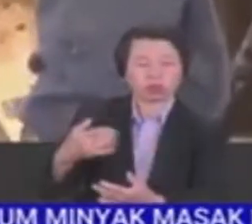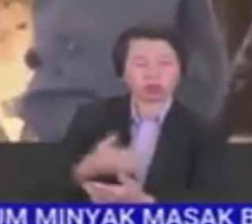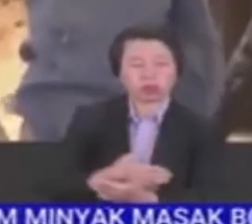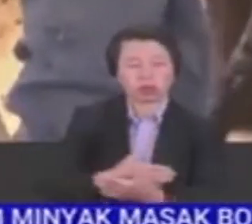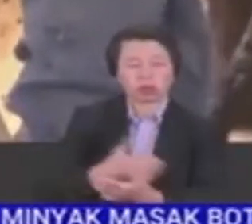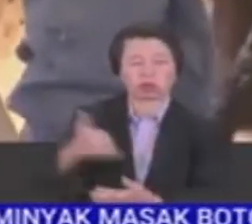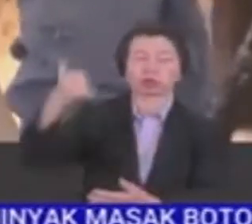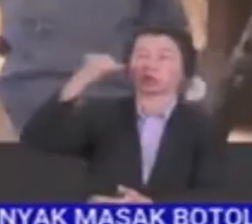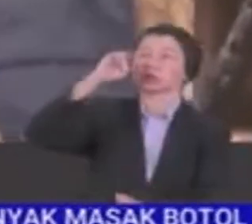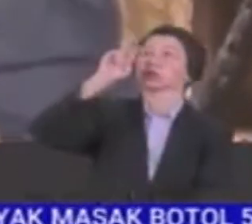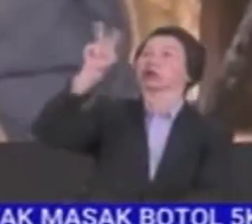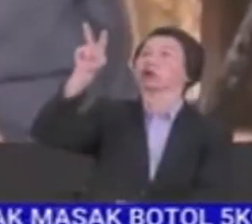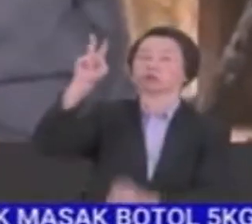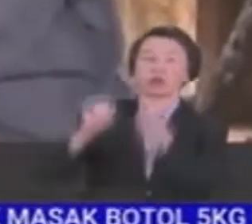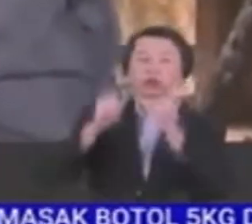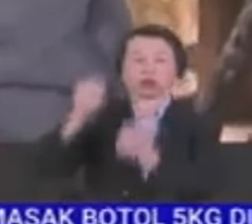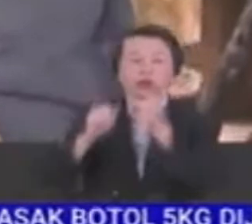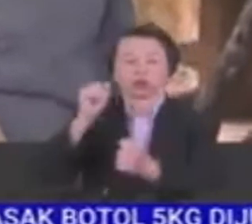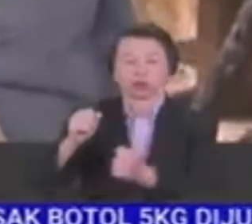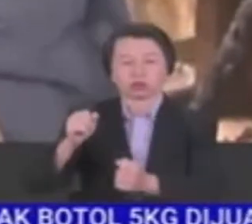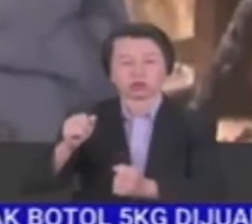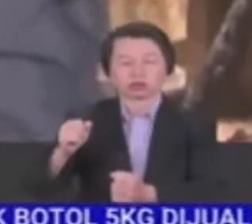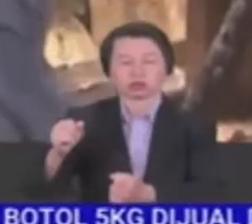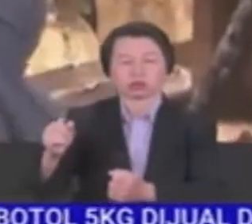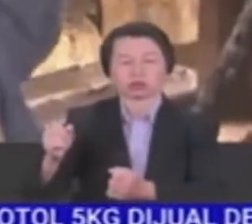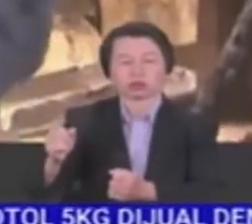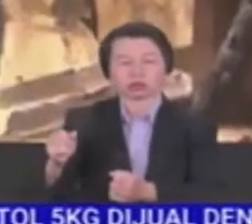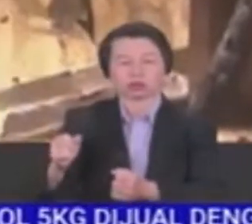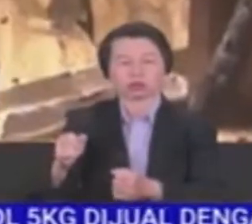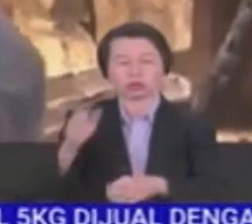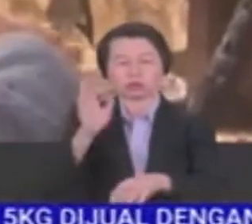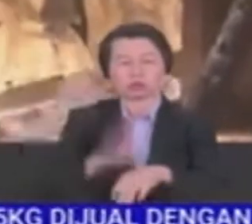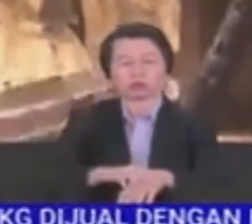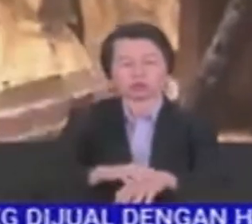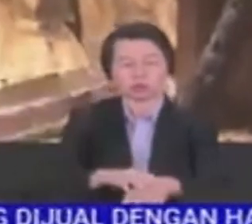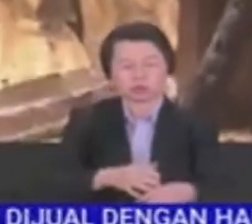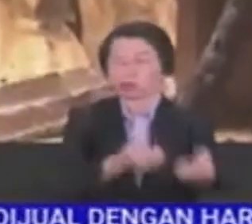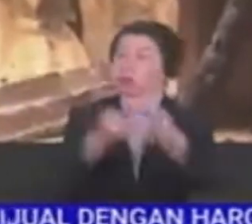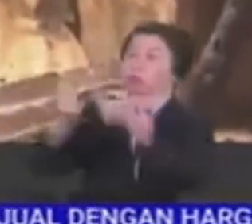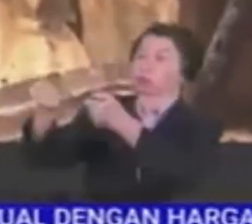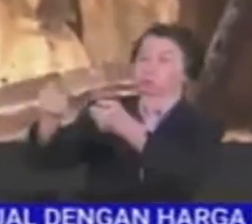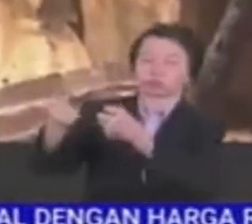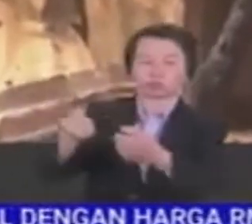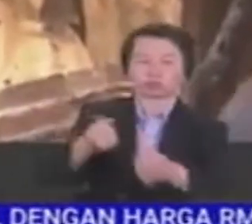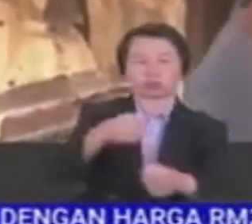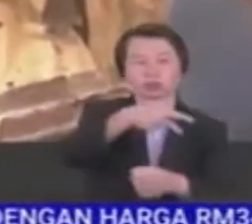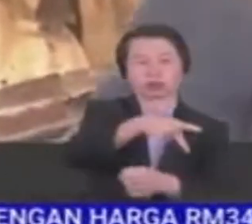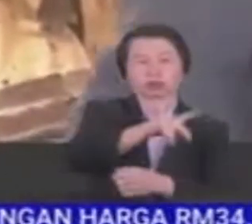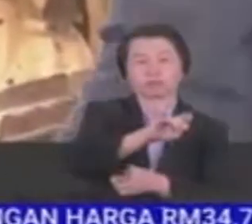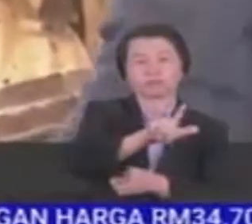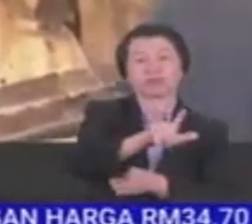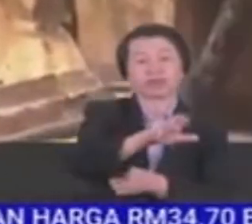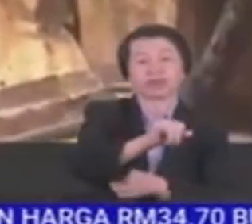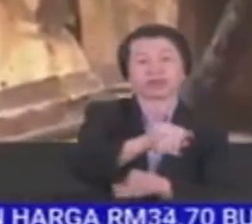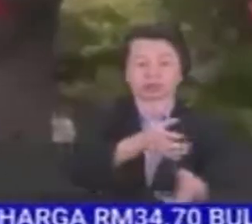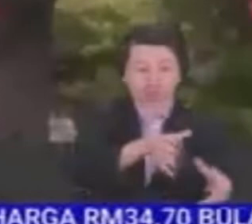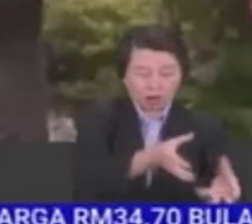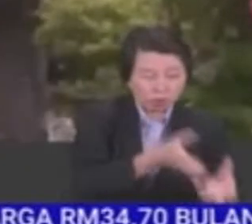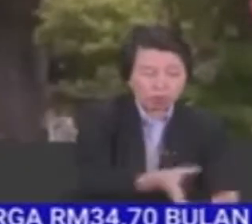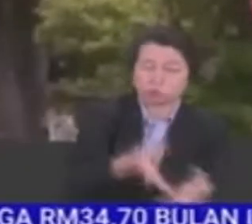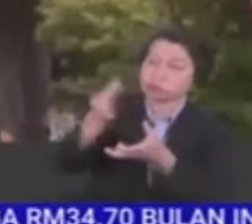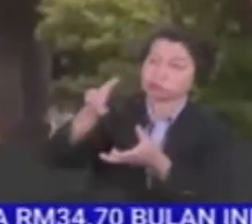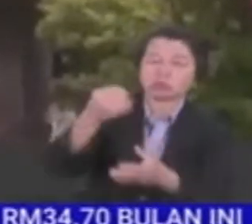Mac daripada belakang tengok berlari untuk nak ambil pilih bomba ada depan ni. Tapi memang tak sempat lah sebab api tengah kuat dah masa